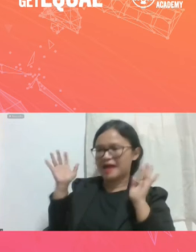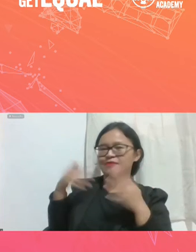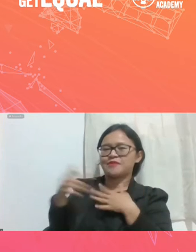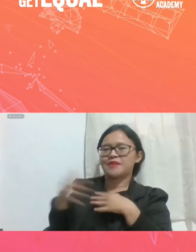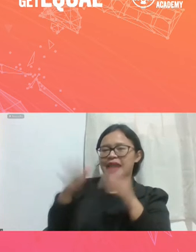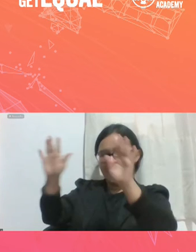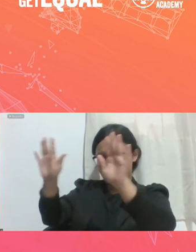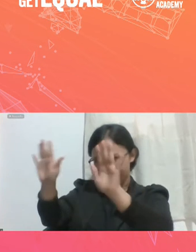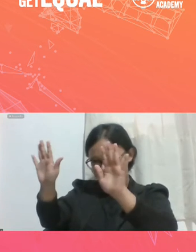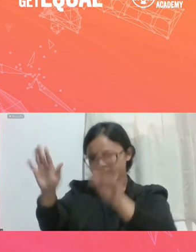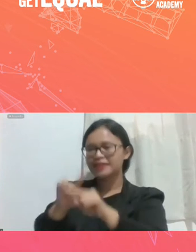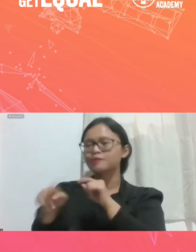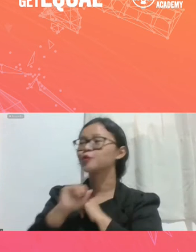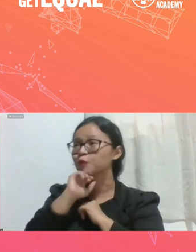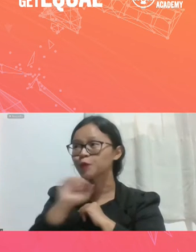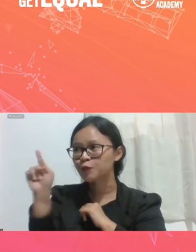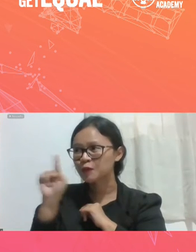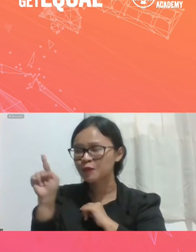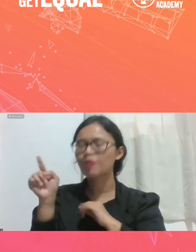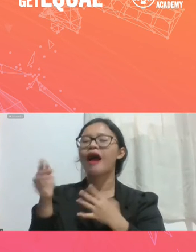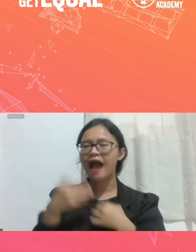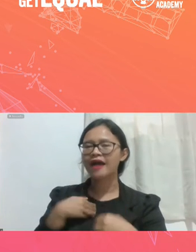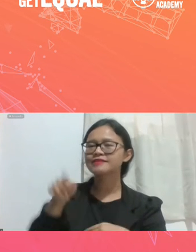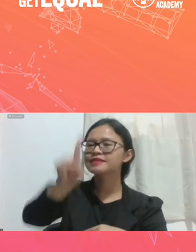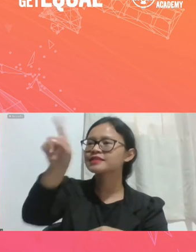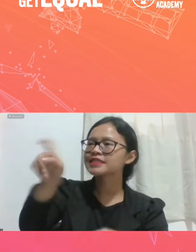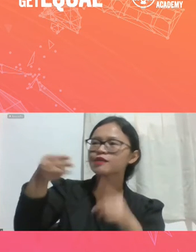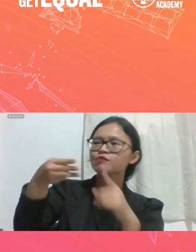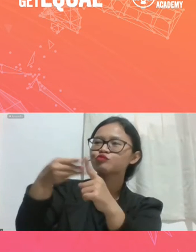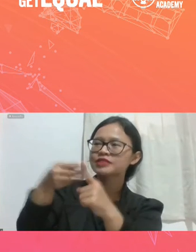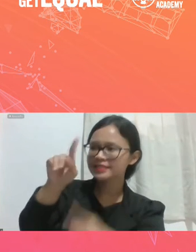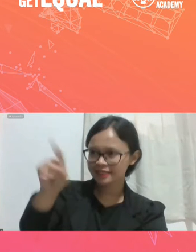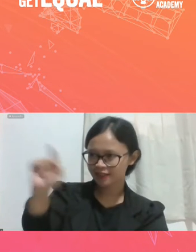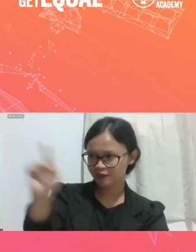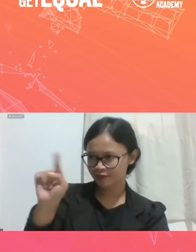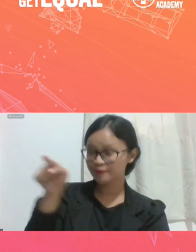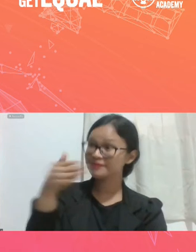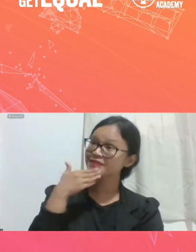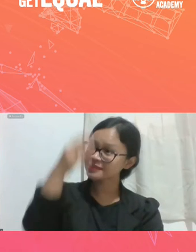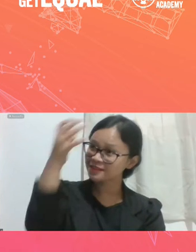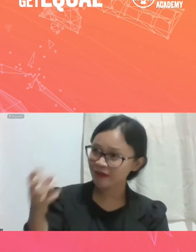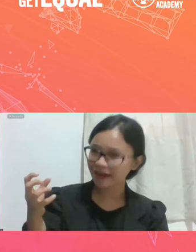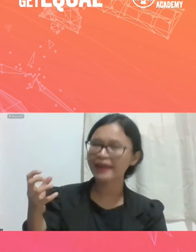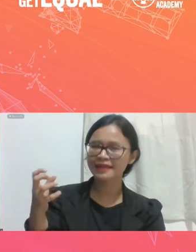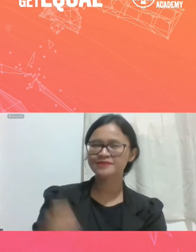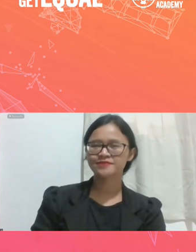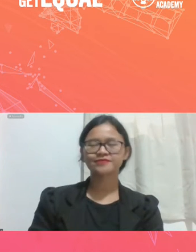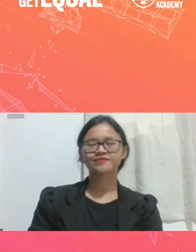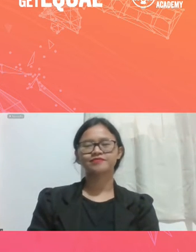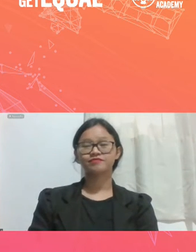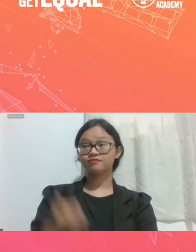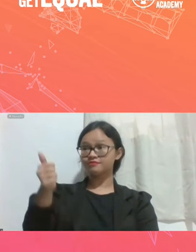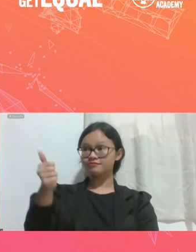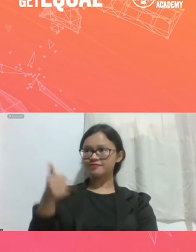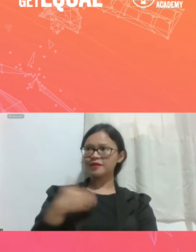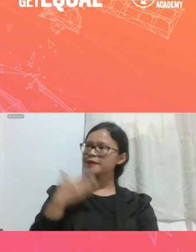ya. Iya. Oke, saya ke Mas Budiman dulu. Halo, Mas Budiman. Selamat sore. Apa kabar? Sore, ya. Luar biasa, terima